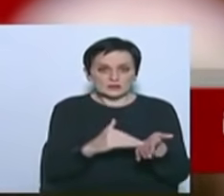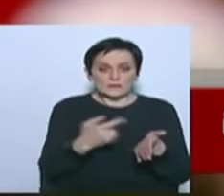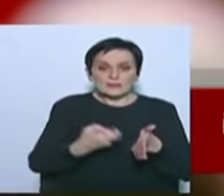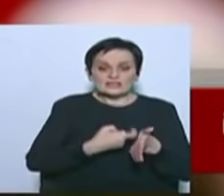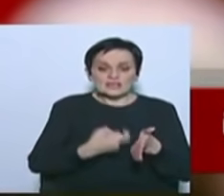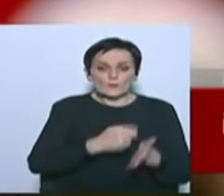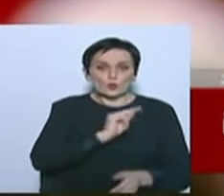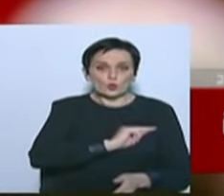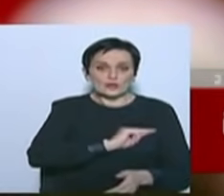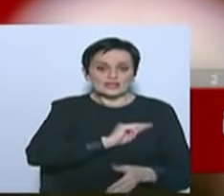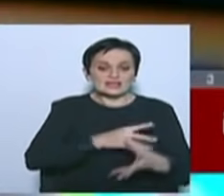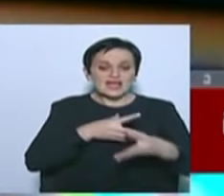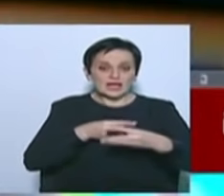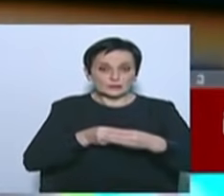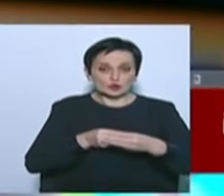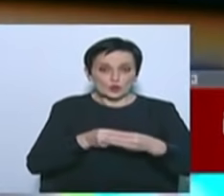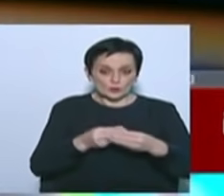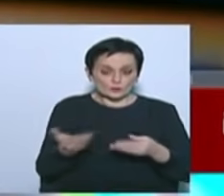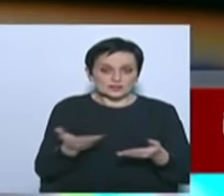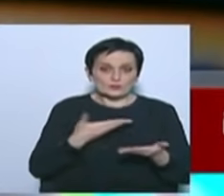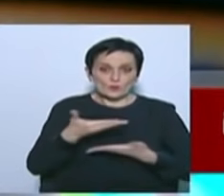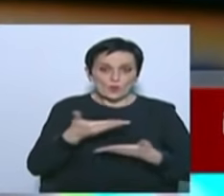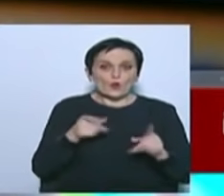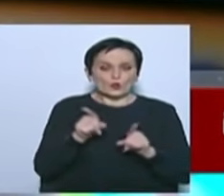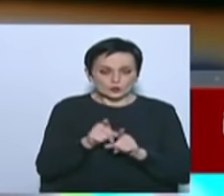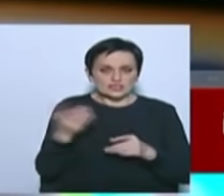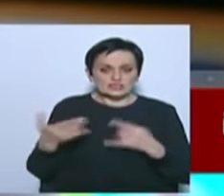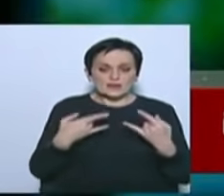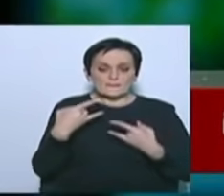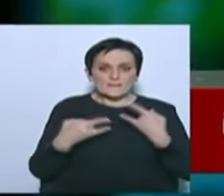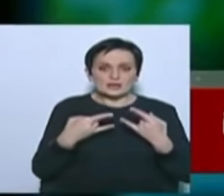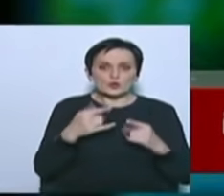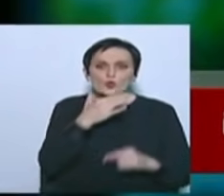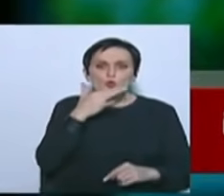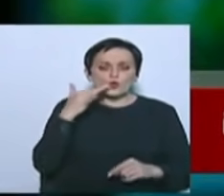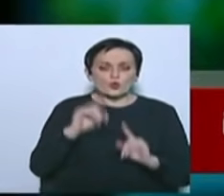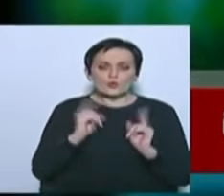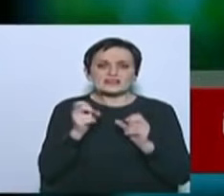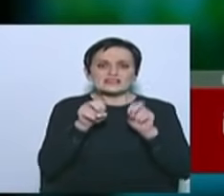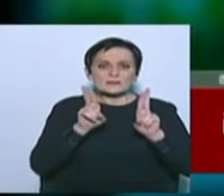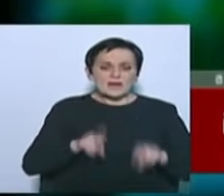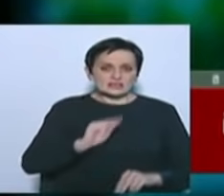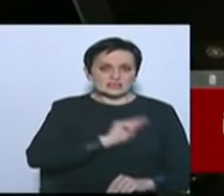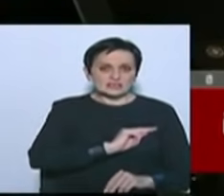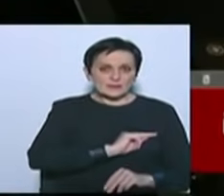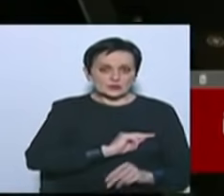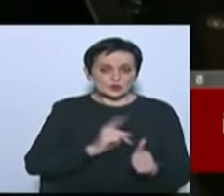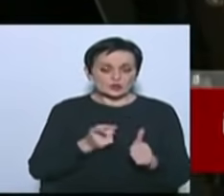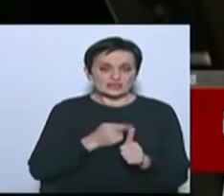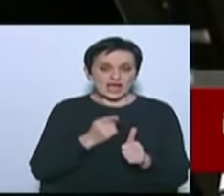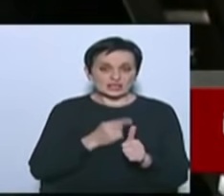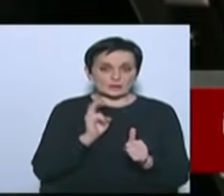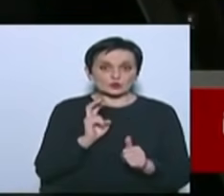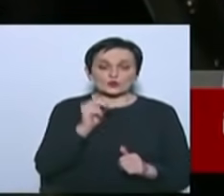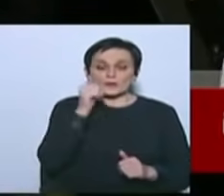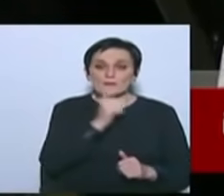իսկությունը պաշտոնապես չի հաստատվել, բայց և ինչպես նշում է մամուլը, դրանց բովանդակությունը կասկածի տեղի չի տալիս։ Դուք ինձ երբեք